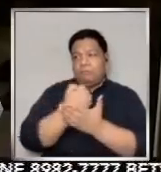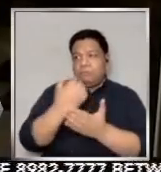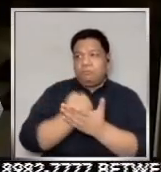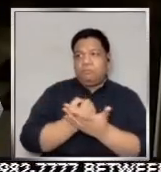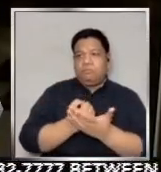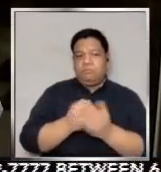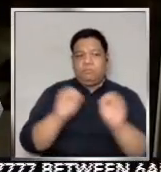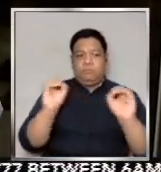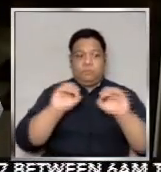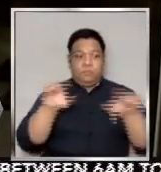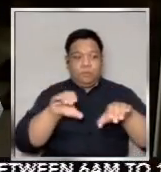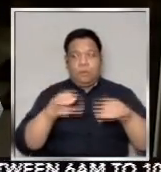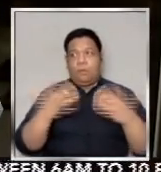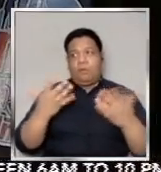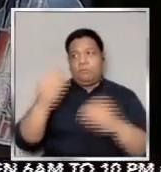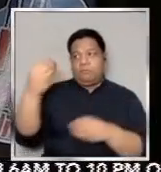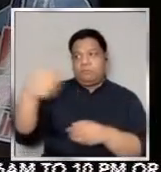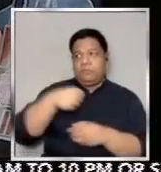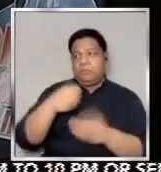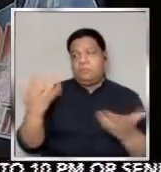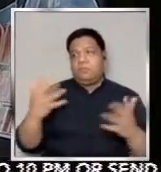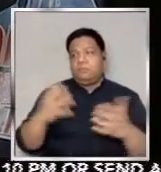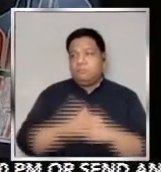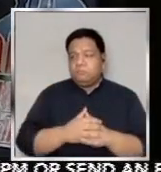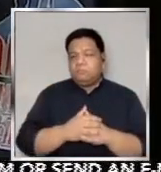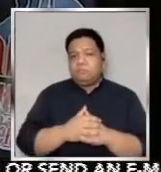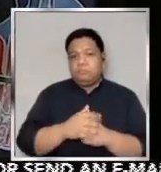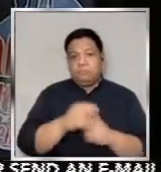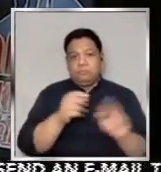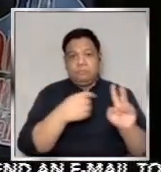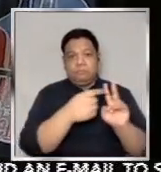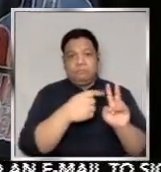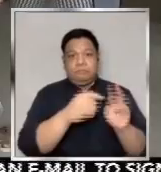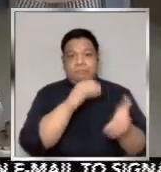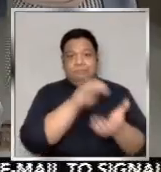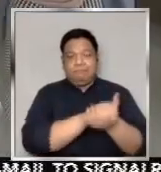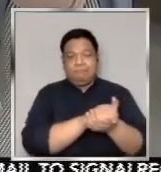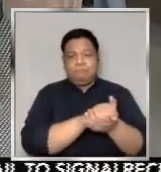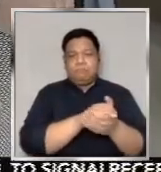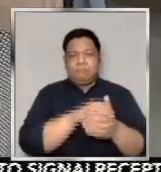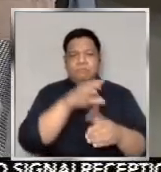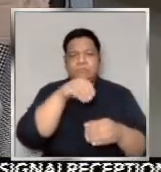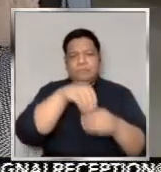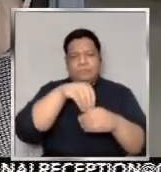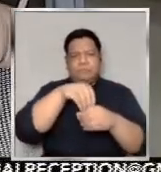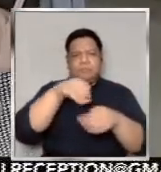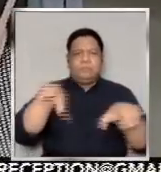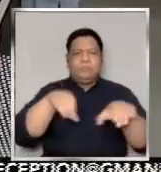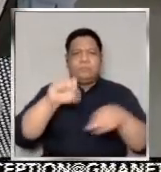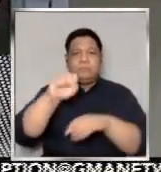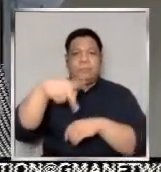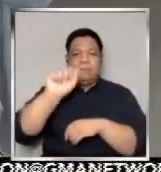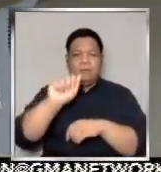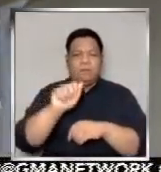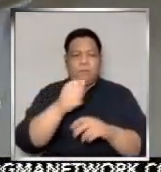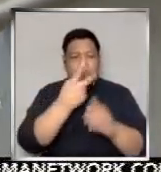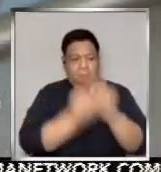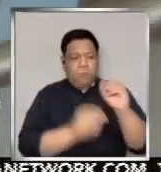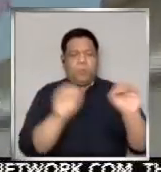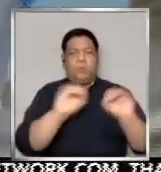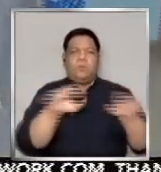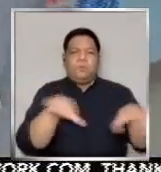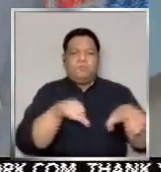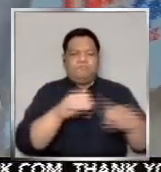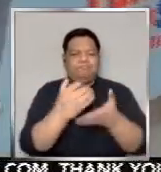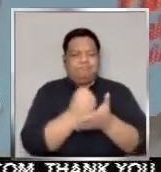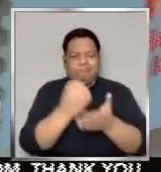Ang mag-asawang RJ at Jenna Iko, kapwa sa spa and wellness center nagtatrabaho, kaya pareho rin silang walang kita mula nang magsara ito.